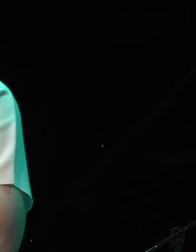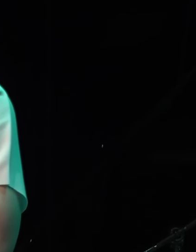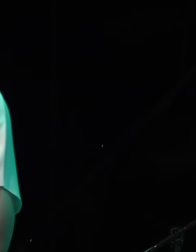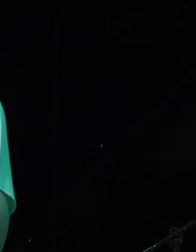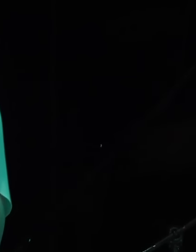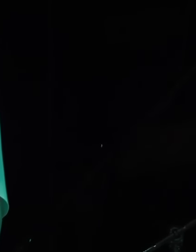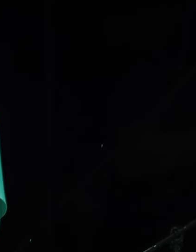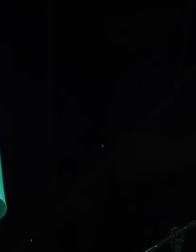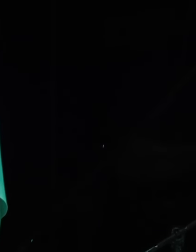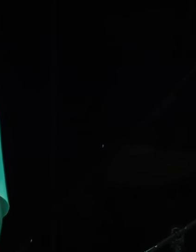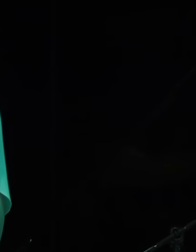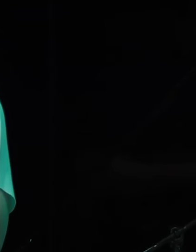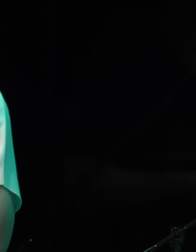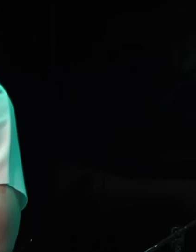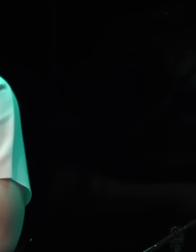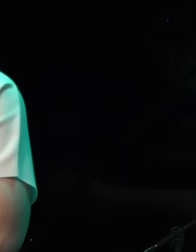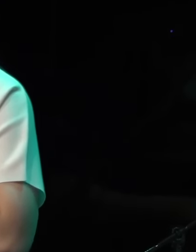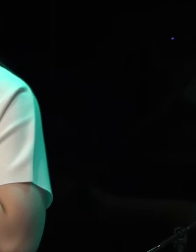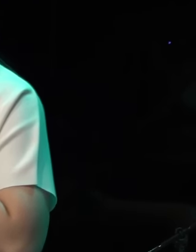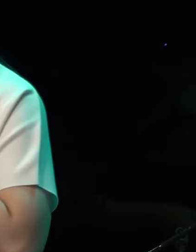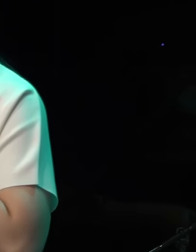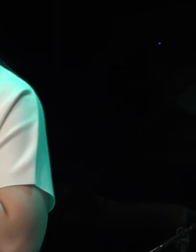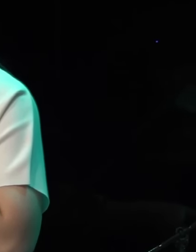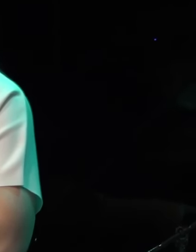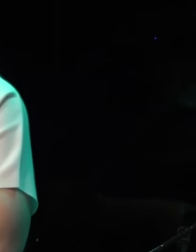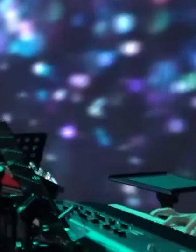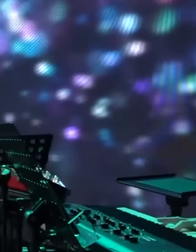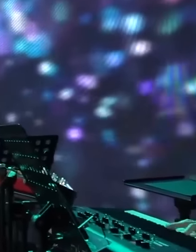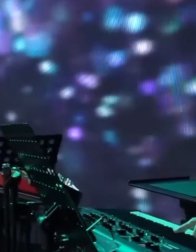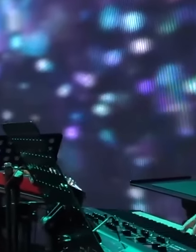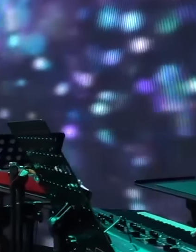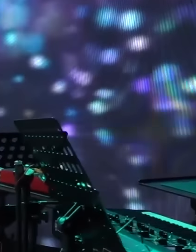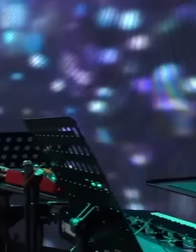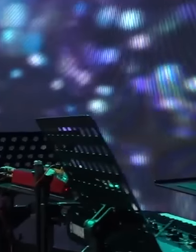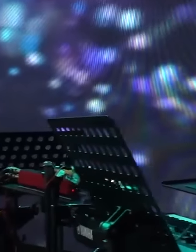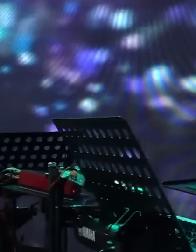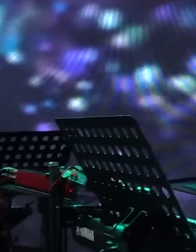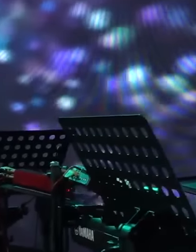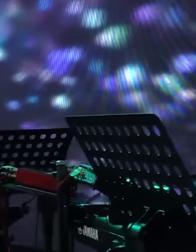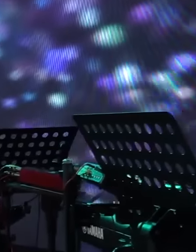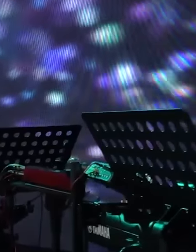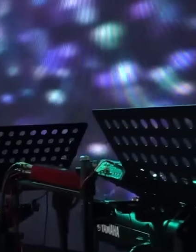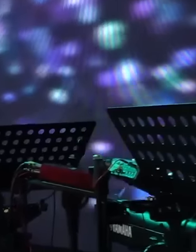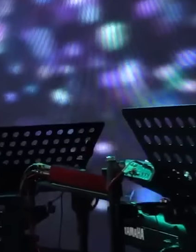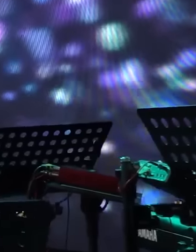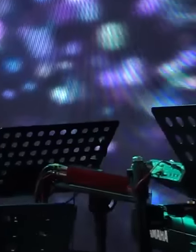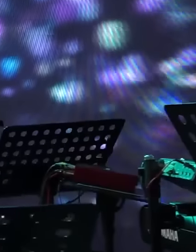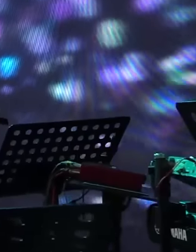sembuhkanku. Katakan, ku percaya. Ku percaya mujizatmu